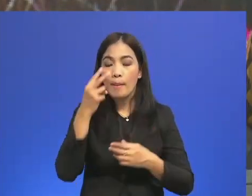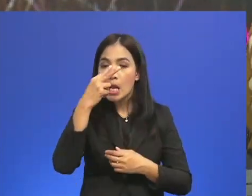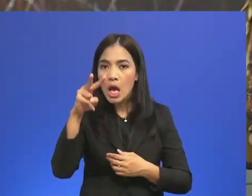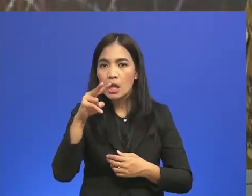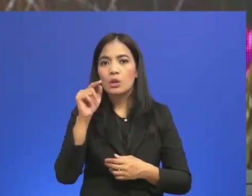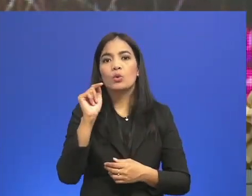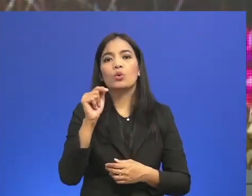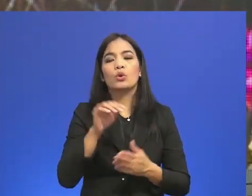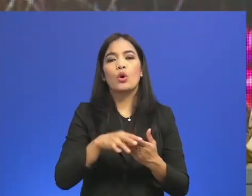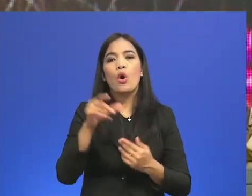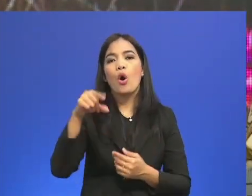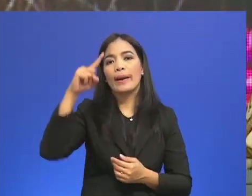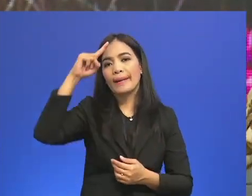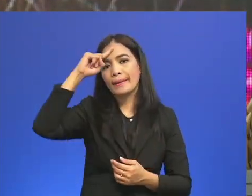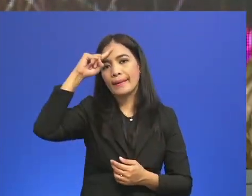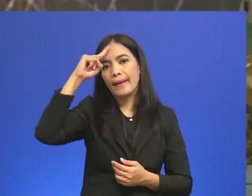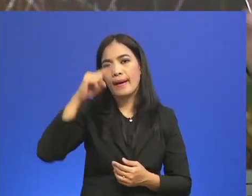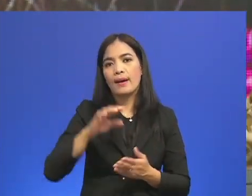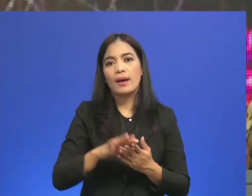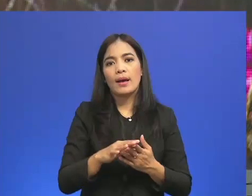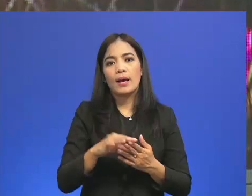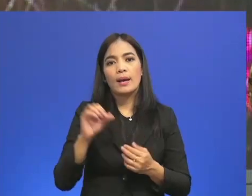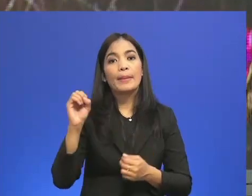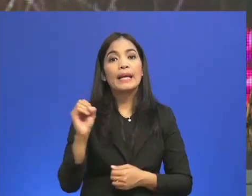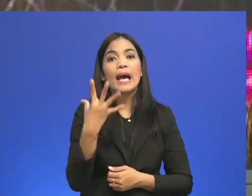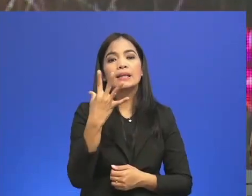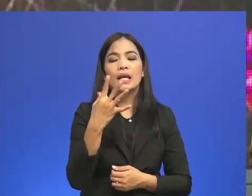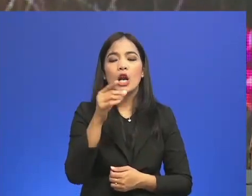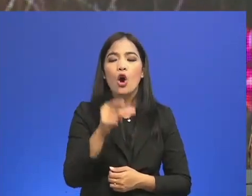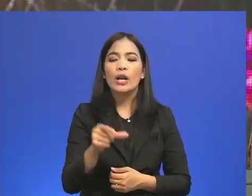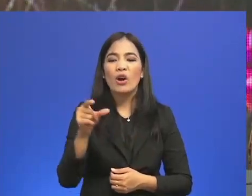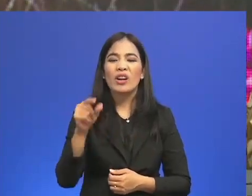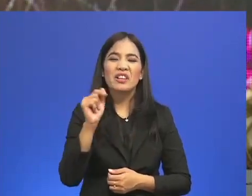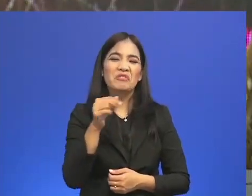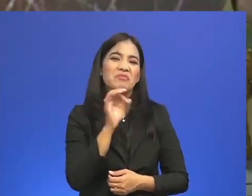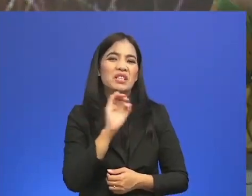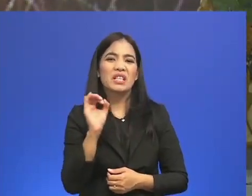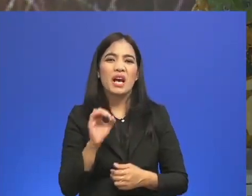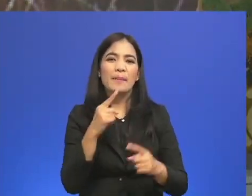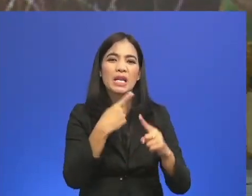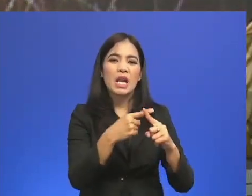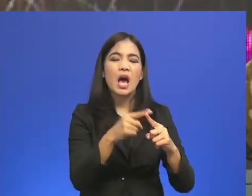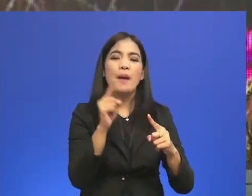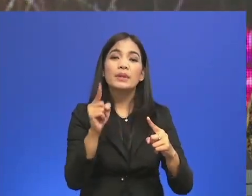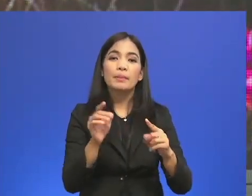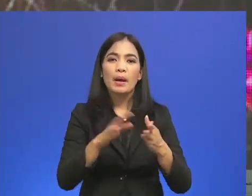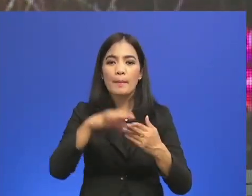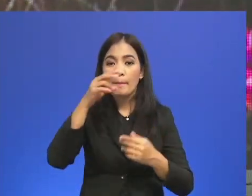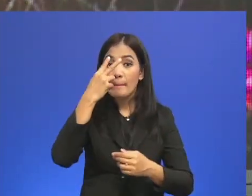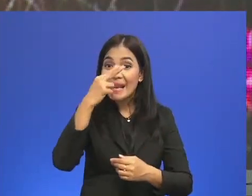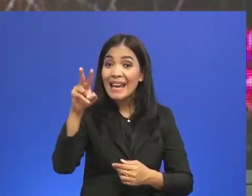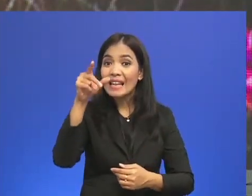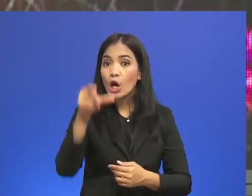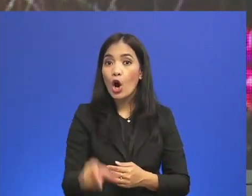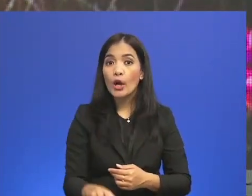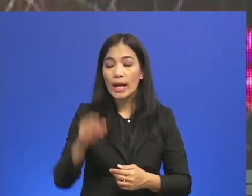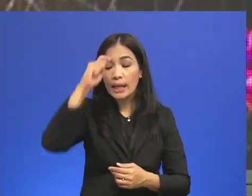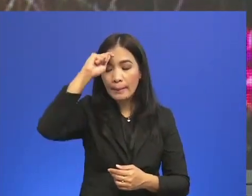Itu juga orang gila perhiasan, dan biasanya orang-orang itu tidak bernilai. Karena menghargai orang dari perhiasan.